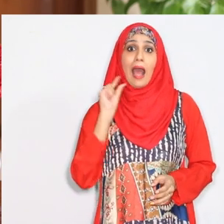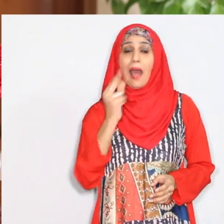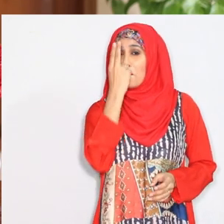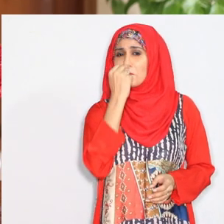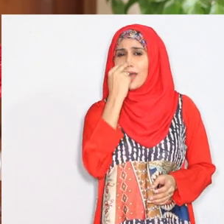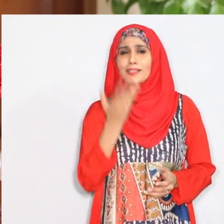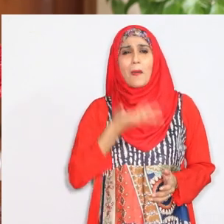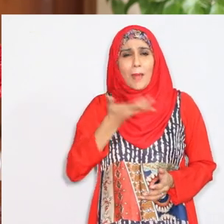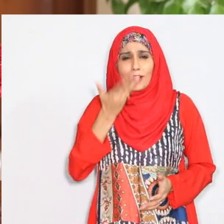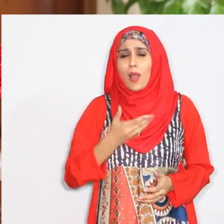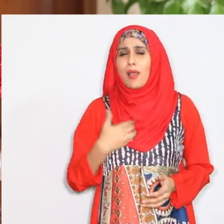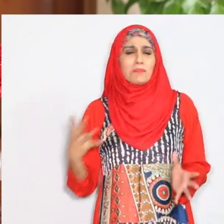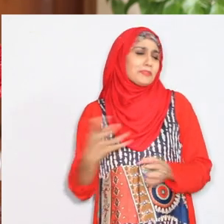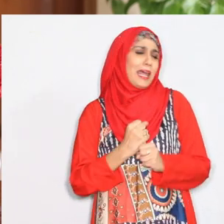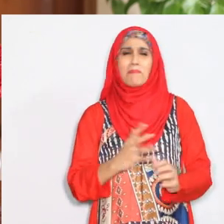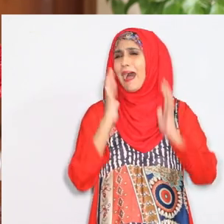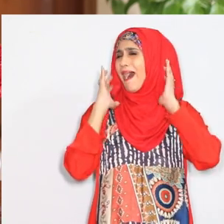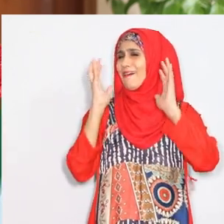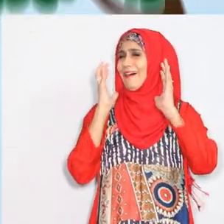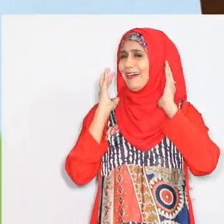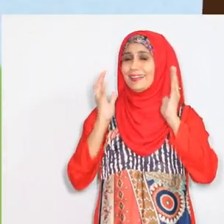सुनाकर हम सबको है खूब हंसाता।